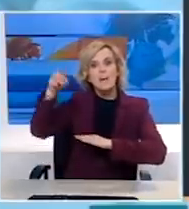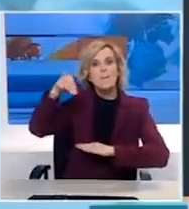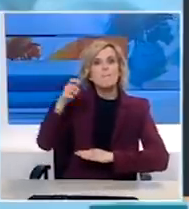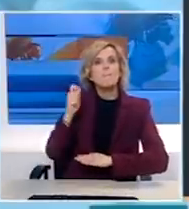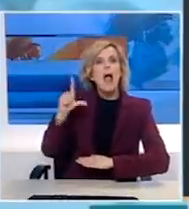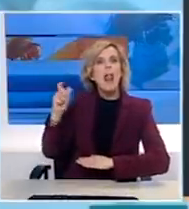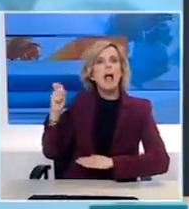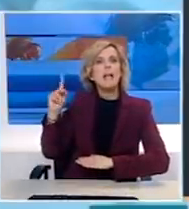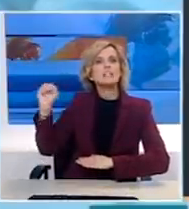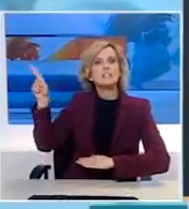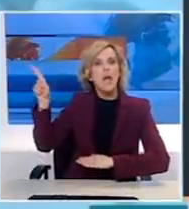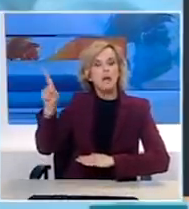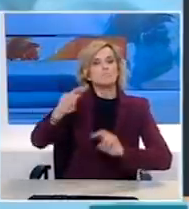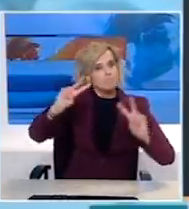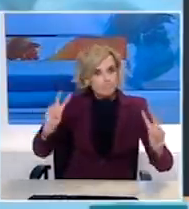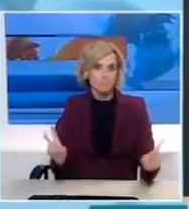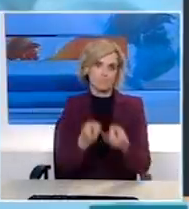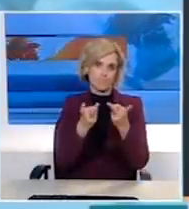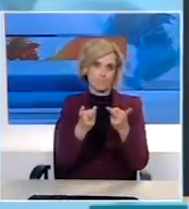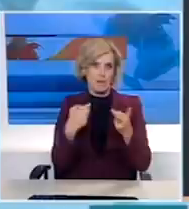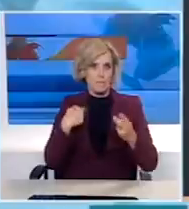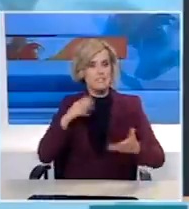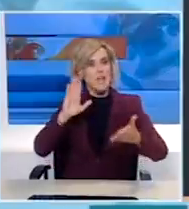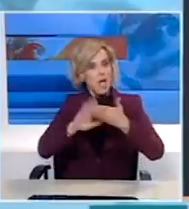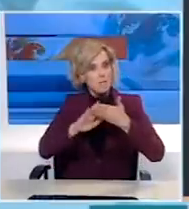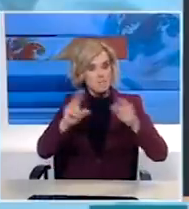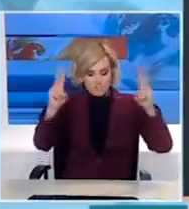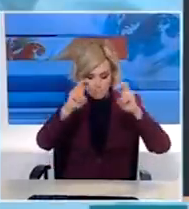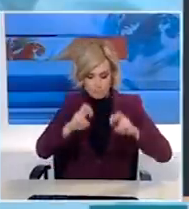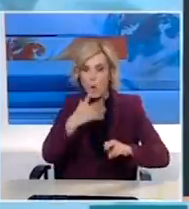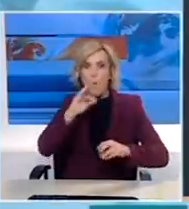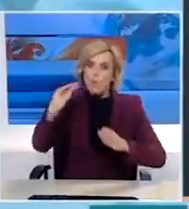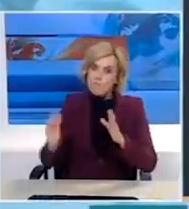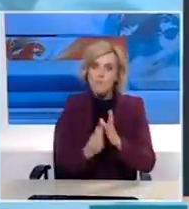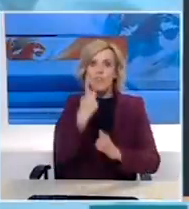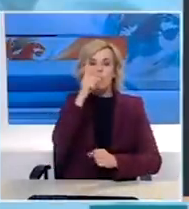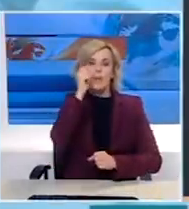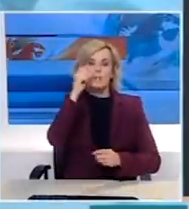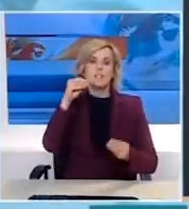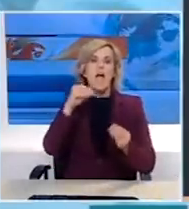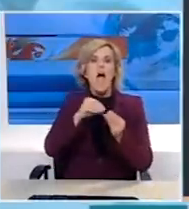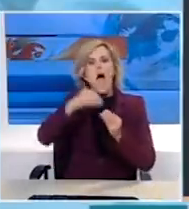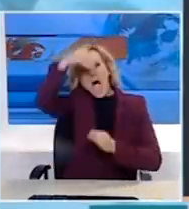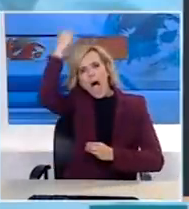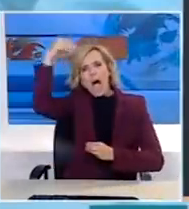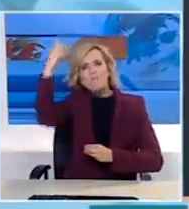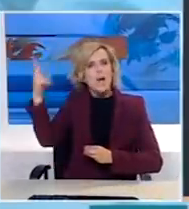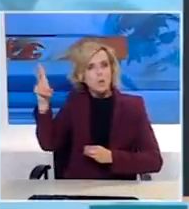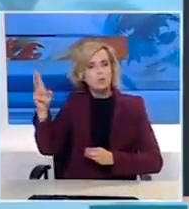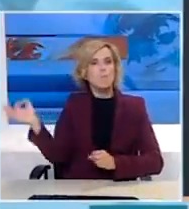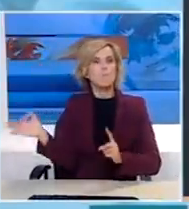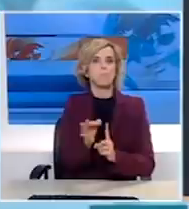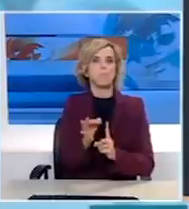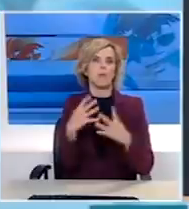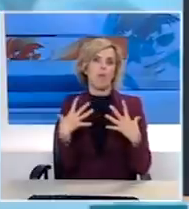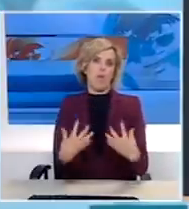καιρικές συνθήκες, όπου ελέγχθηκαν όλες τις στενές επαφές του επιβεβαιωμένου κρούσματος και οι γιατροί και συνάδελφοι που δουλεύουν εκεί, καθώς